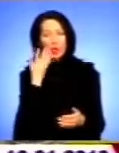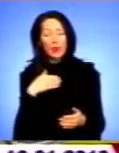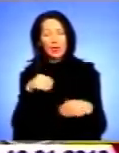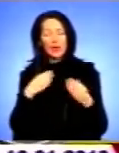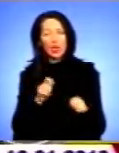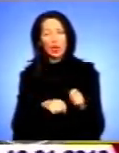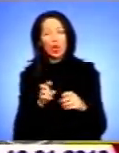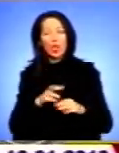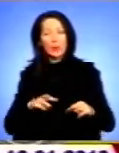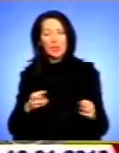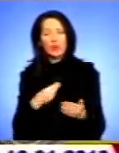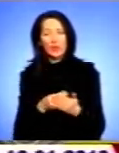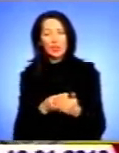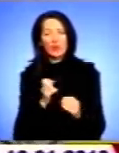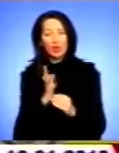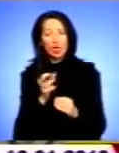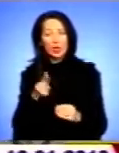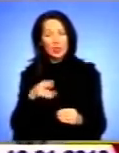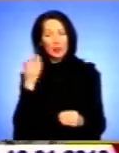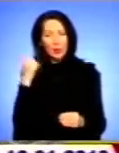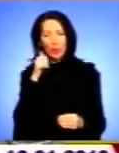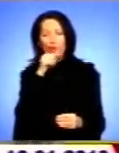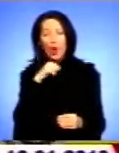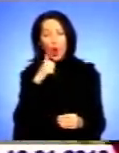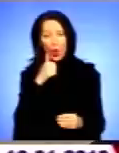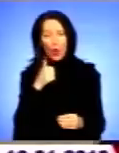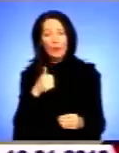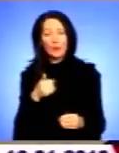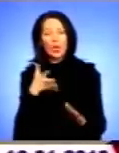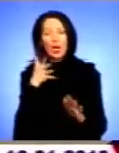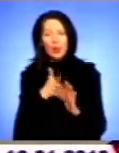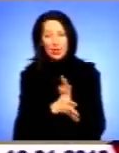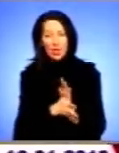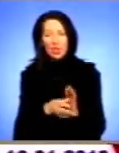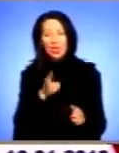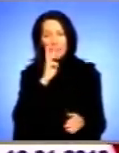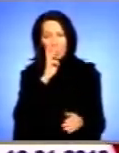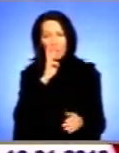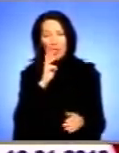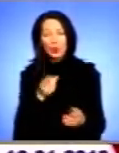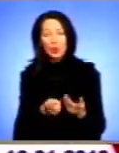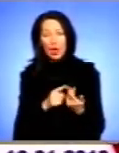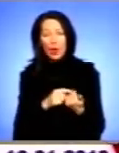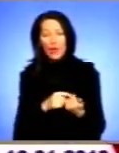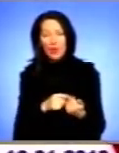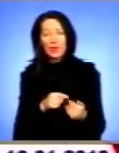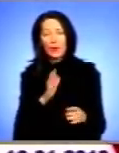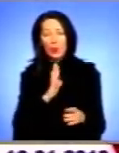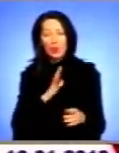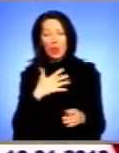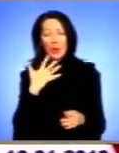фінансів України 14 серпня минулого року, значить, видатки на заробітну плату з нарахуваннями складали